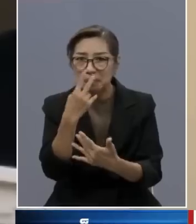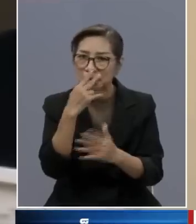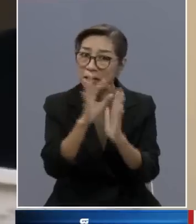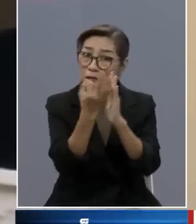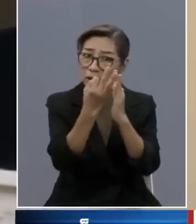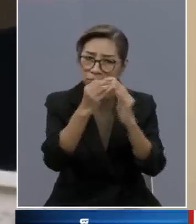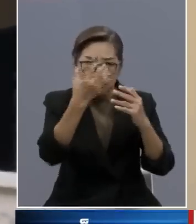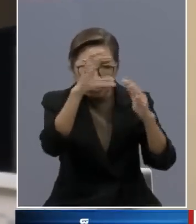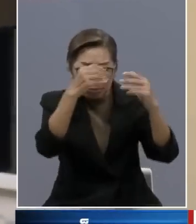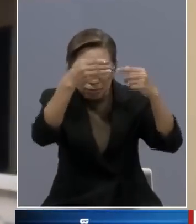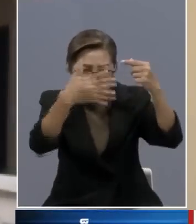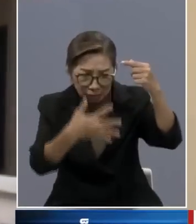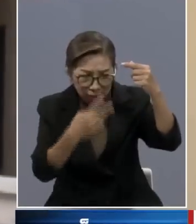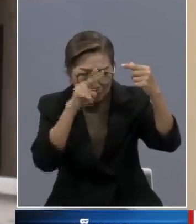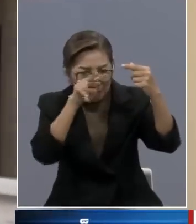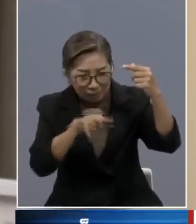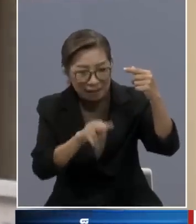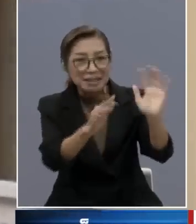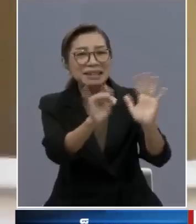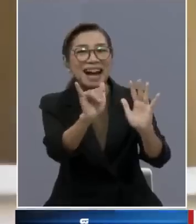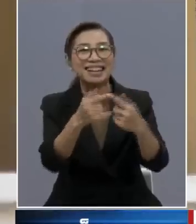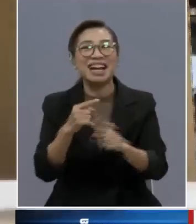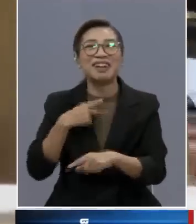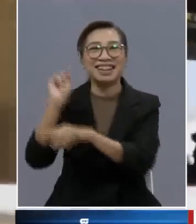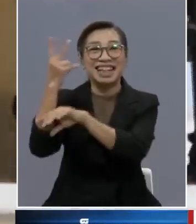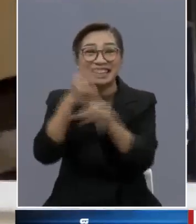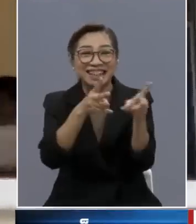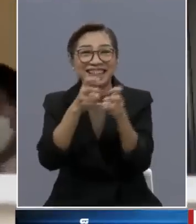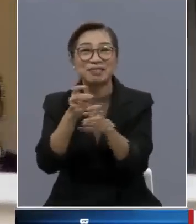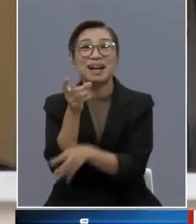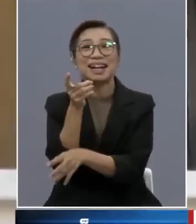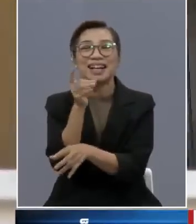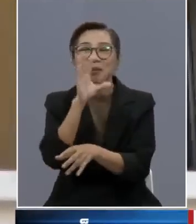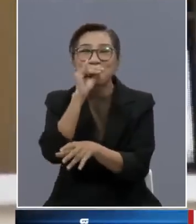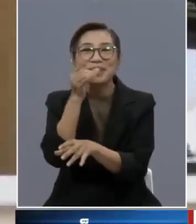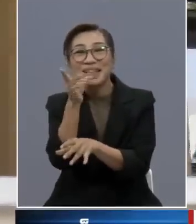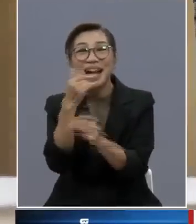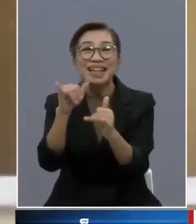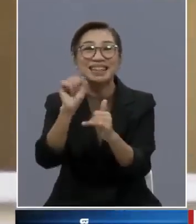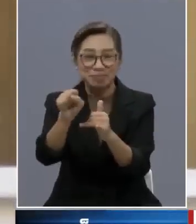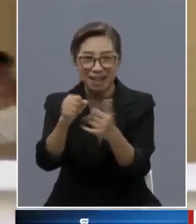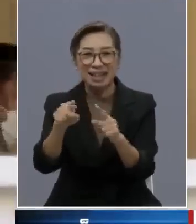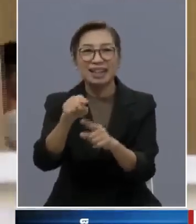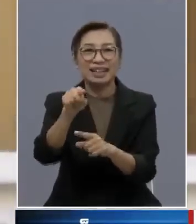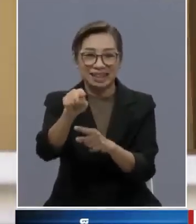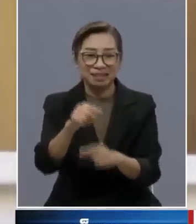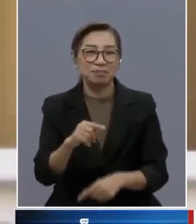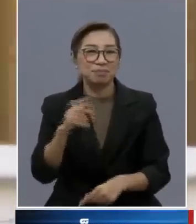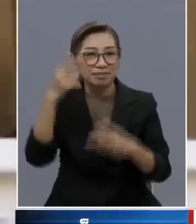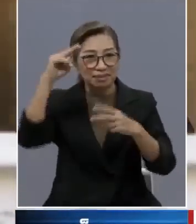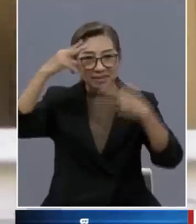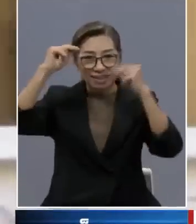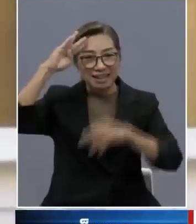ยังไม่ต้องกังวล แต่เราก็เอามาแซวเราเนี่ยแล้วก็บอกว่าไม่มีอะไรนะทำงานต่อไปก่อนจะชี้นิ้วที่หน้าพร้อมกับบอกว่าดูหน้าสิ